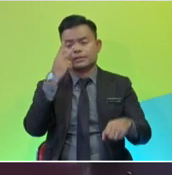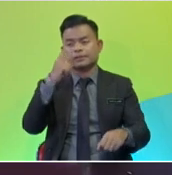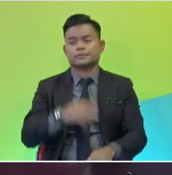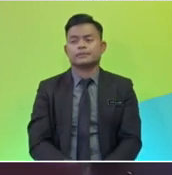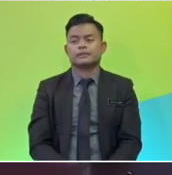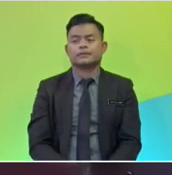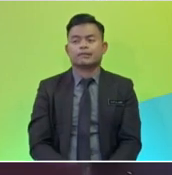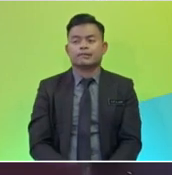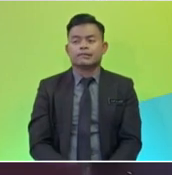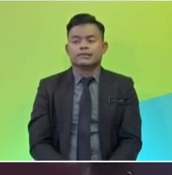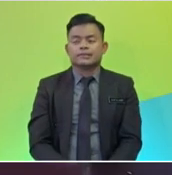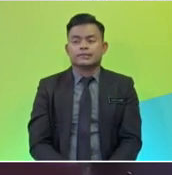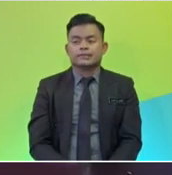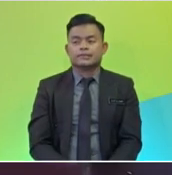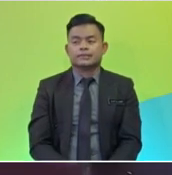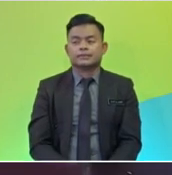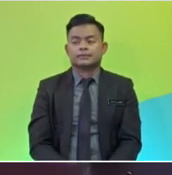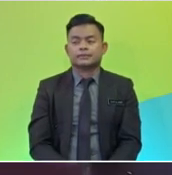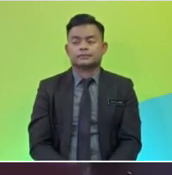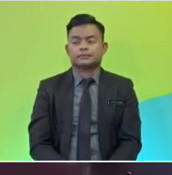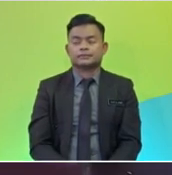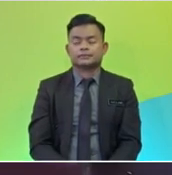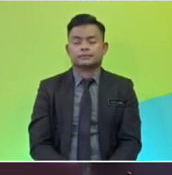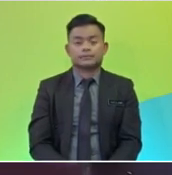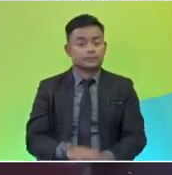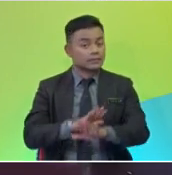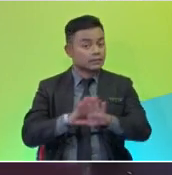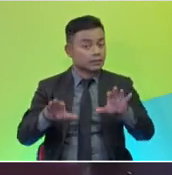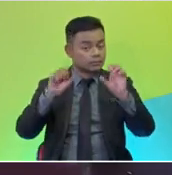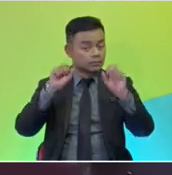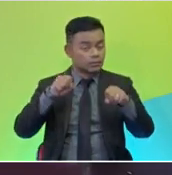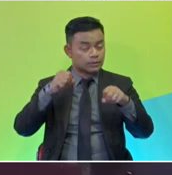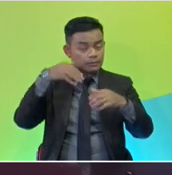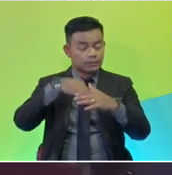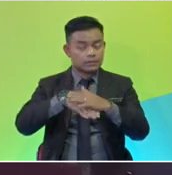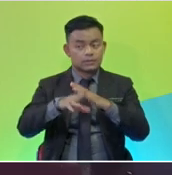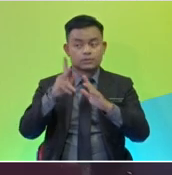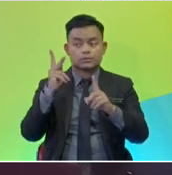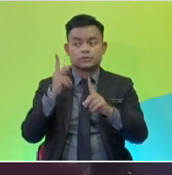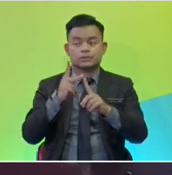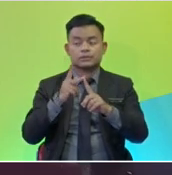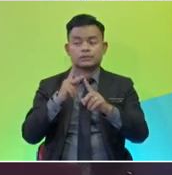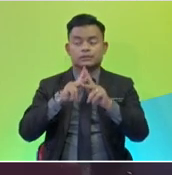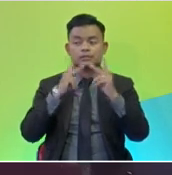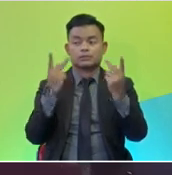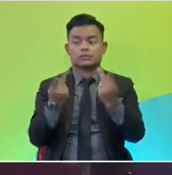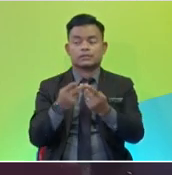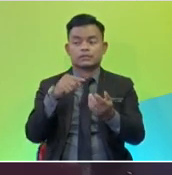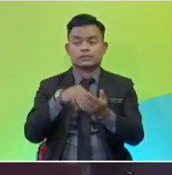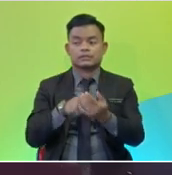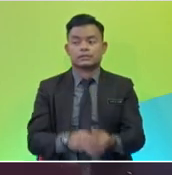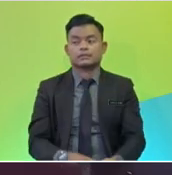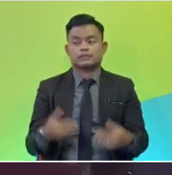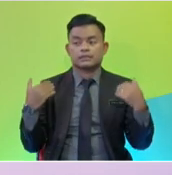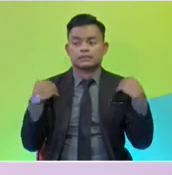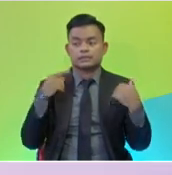yang Cikgu sediakan okey dilarang masuk ke kawasan ini dan Cikgu ada sediakan satu lagi yang